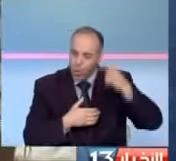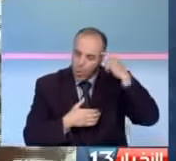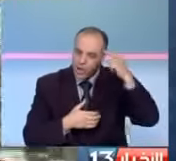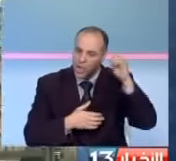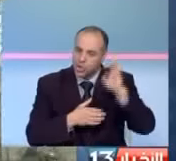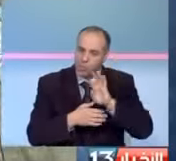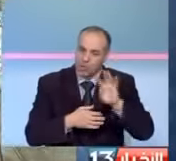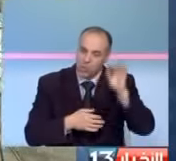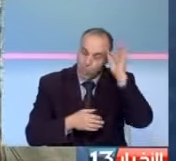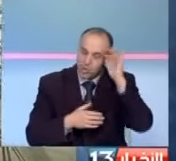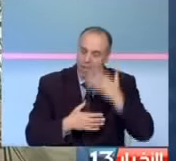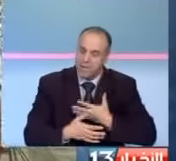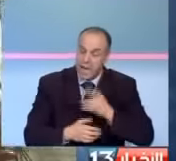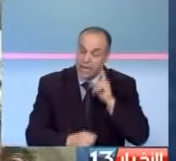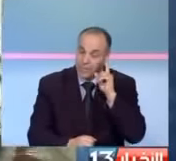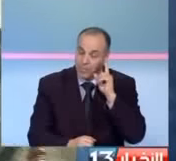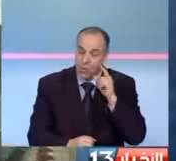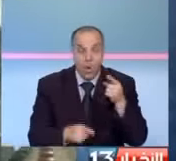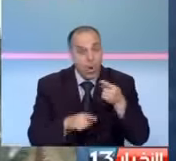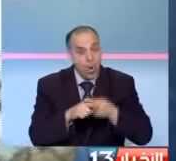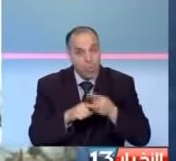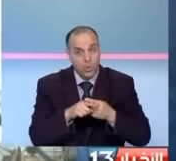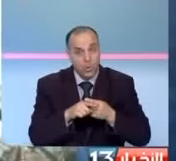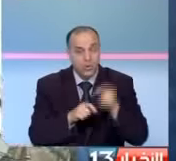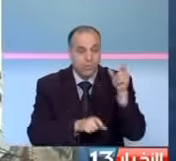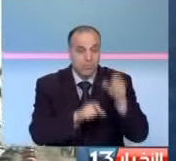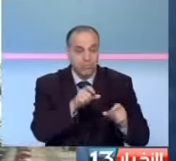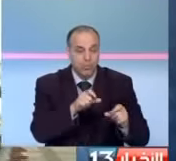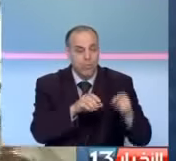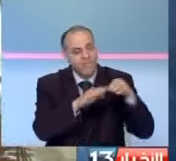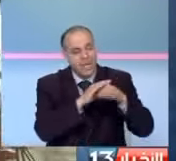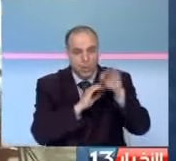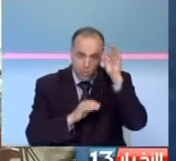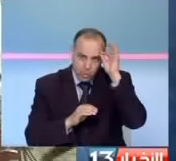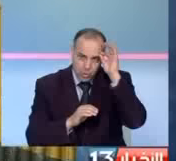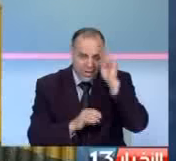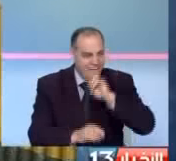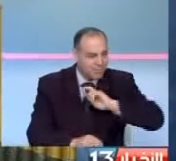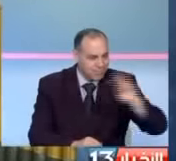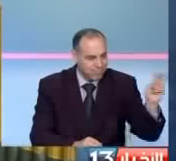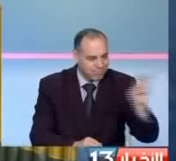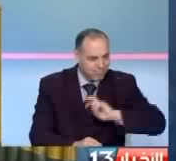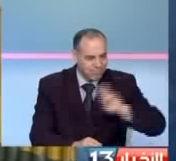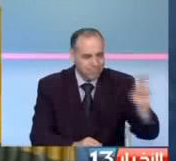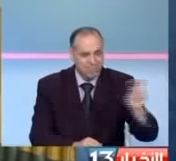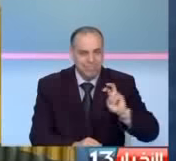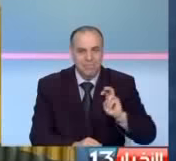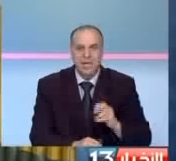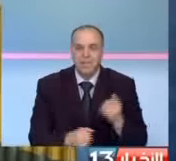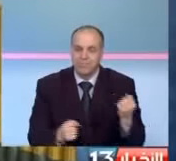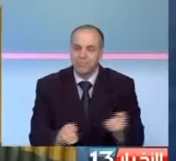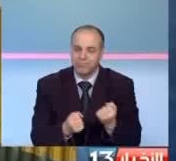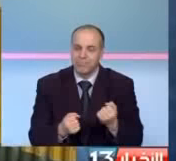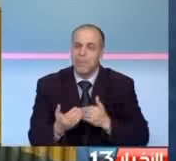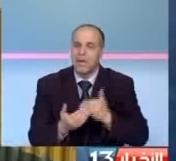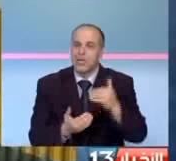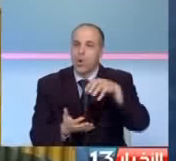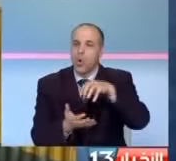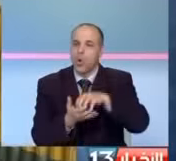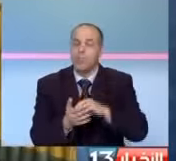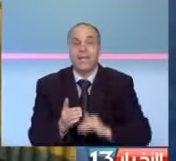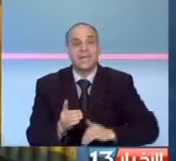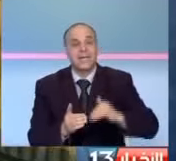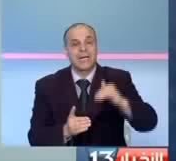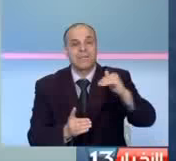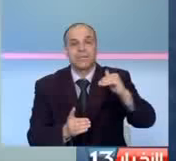الجنوب الشرقية التونسية وكذلك المقيمين بالداخل لتنمية هذه المنطقة في قطب